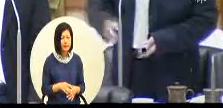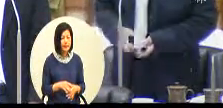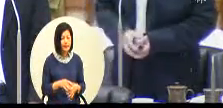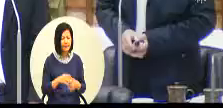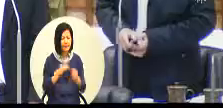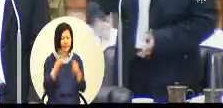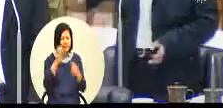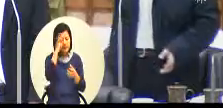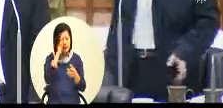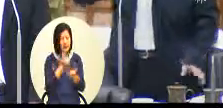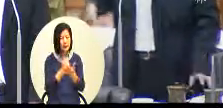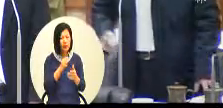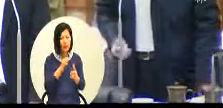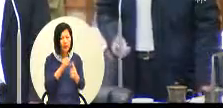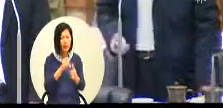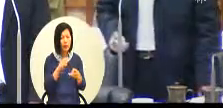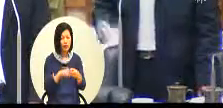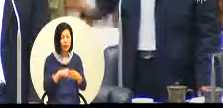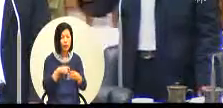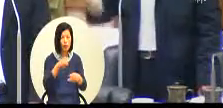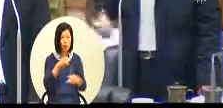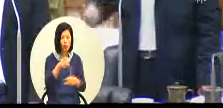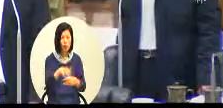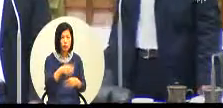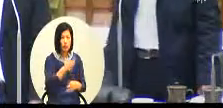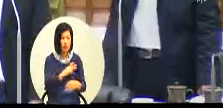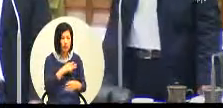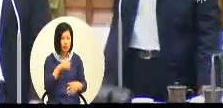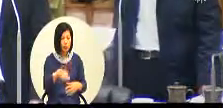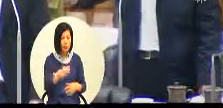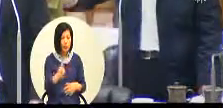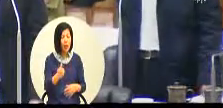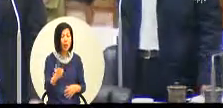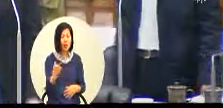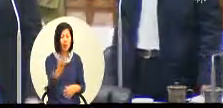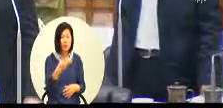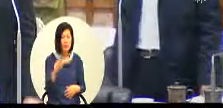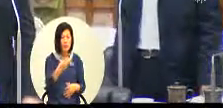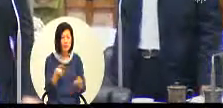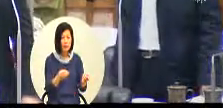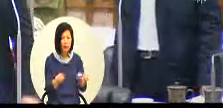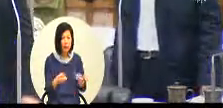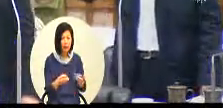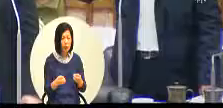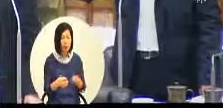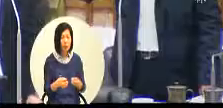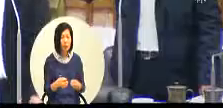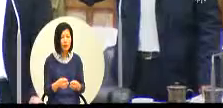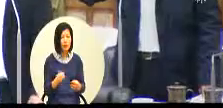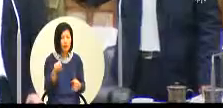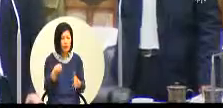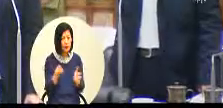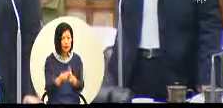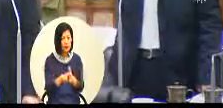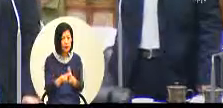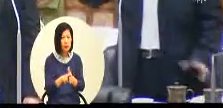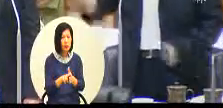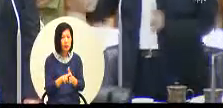找到养工处，我们那个赵处长，赵处长那个时候我们三个人协调，我们希望我们那个时候